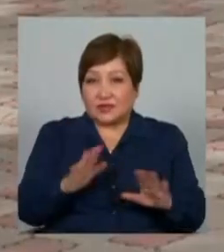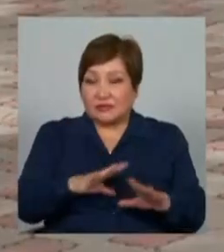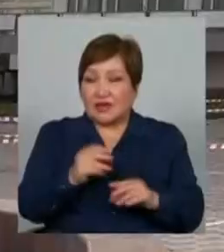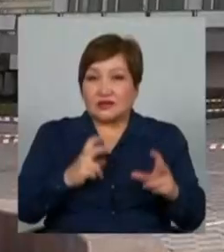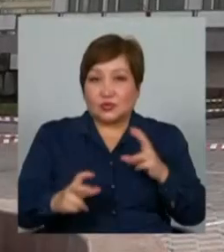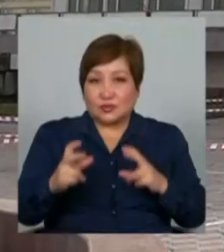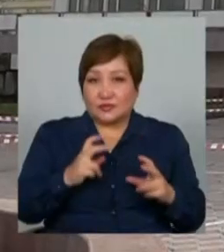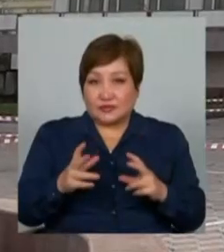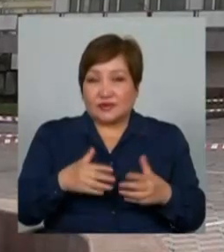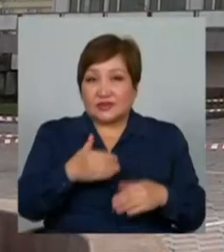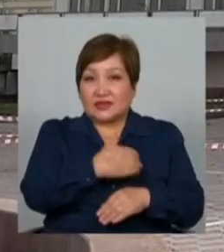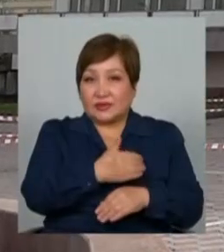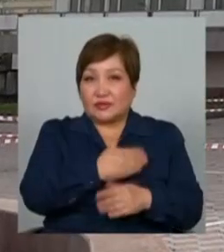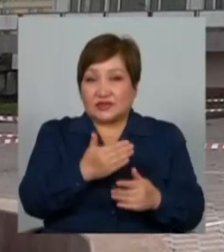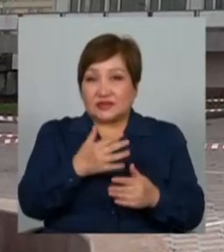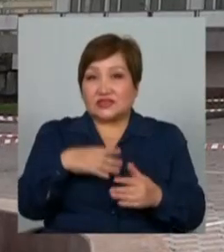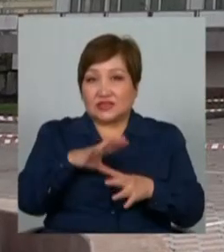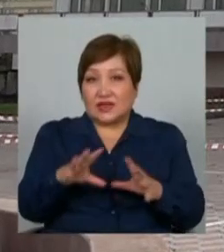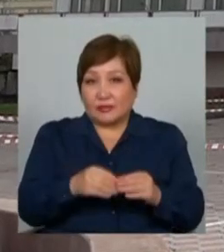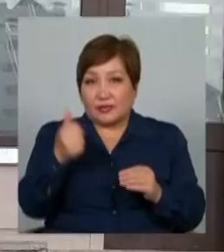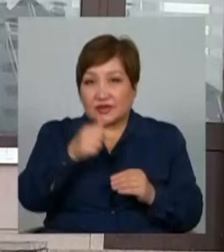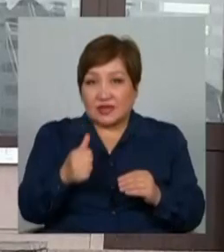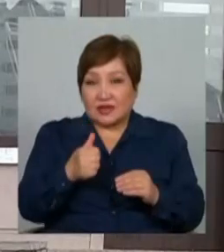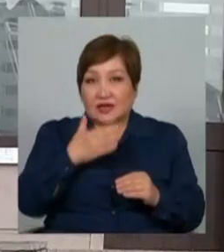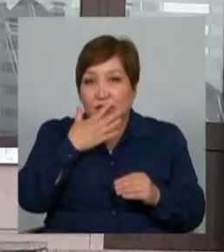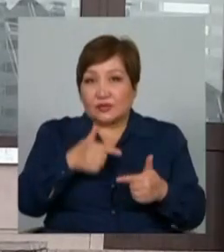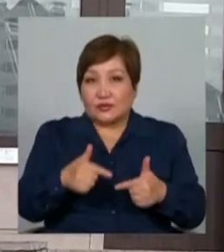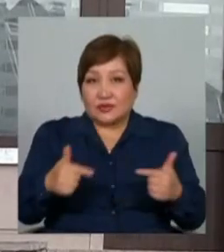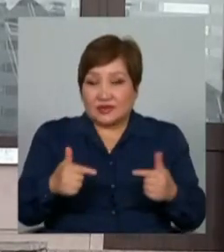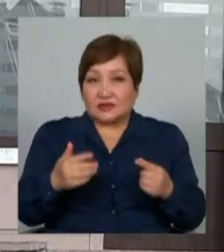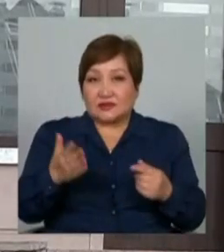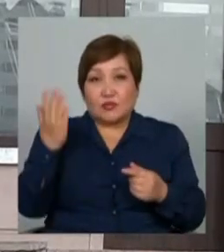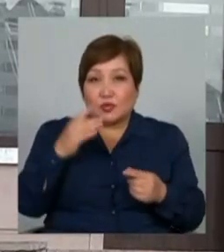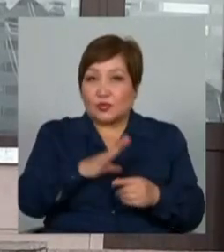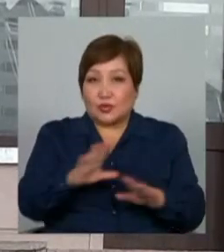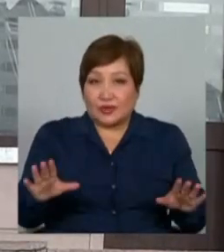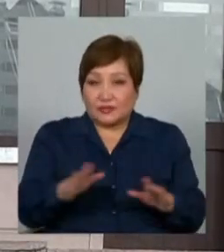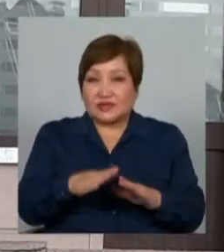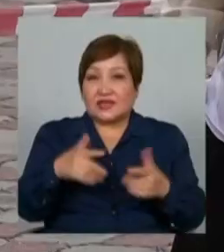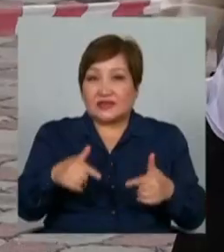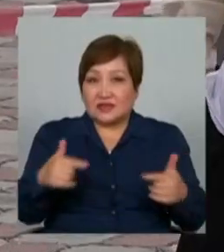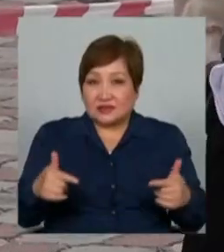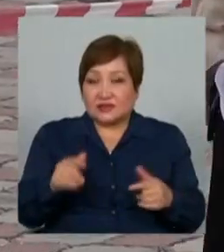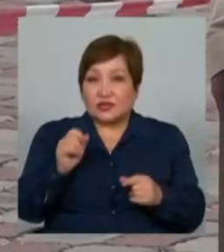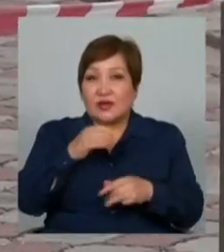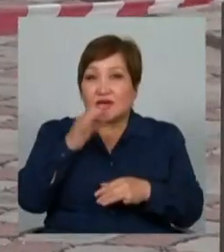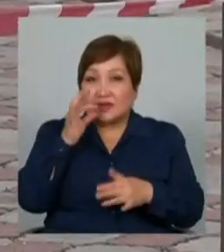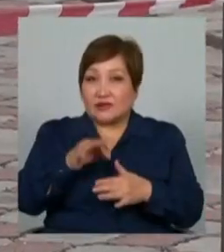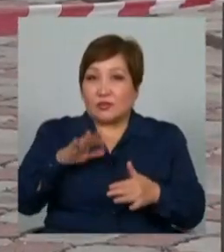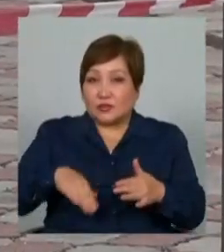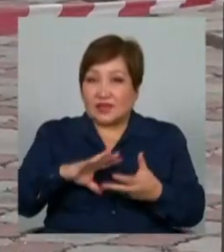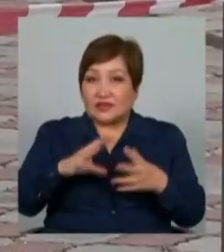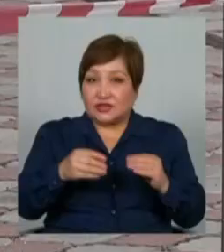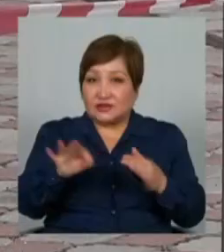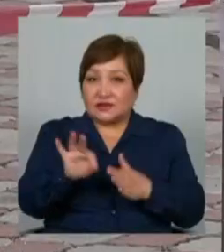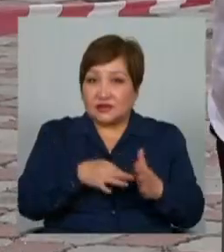тілеймін. Жалпы биылғы ұлттық бірыңғай тестілеу бұрынғыдан өзгерек. Мәселен, тестті тапсырған соң нәтижесін бірден білуге болады. Сондай-ақ